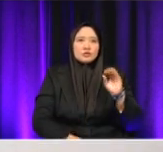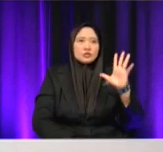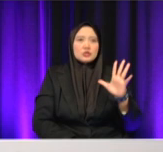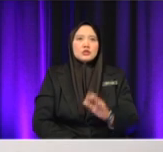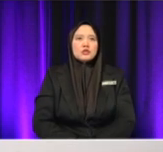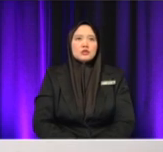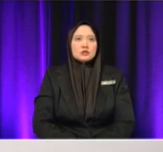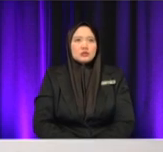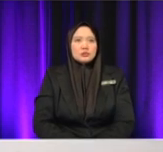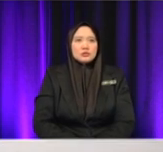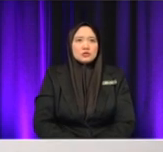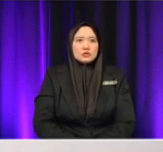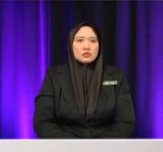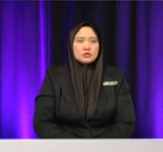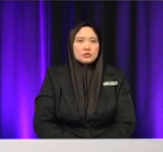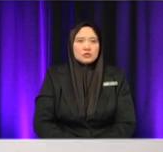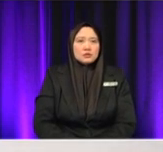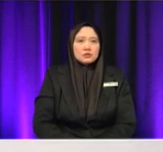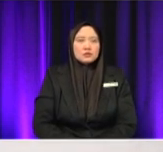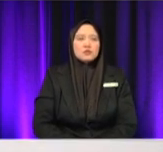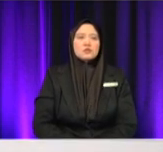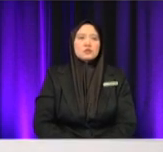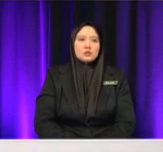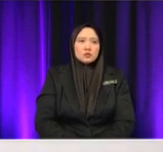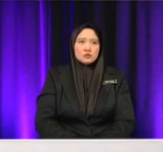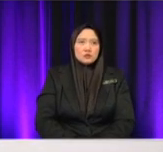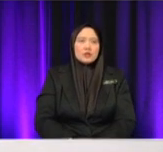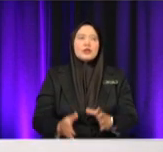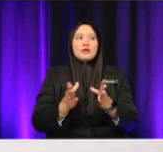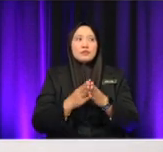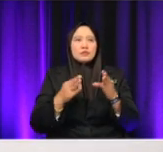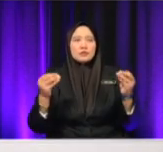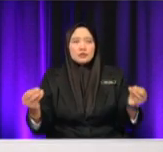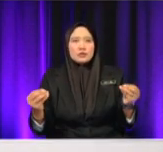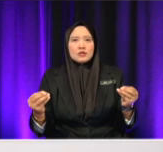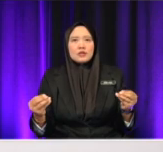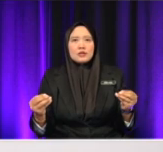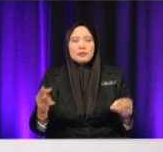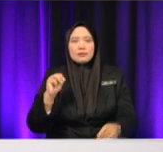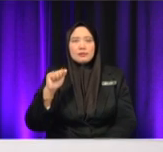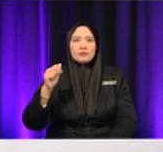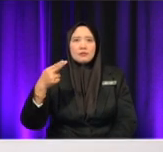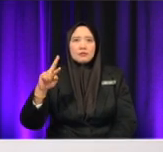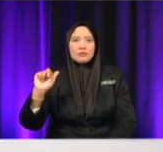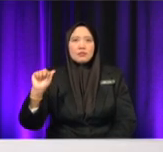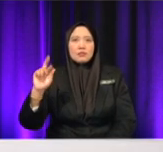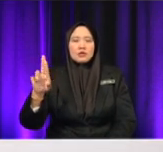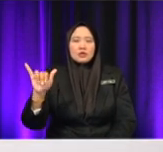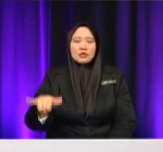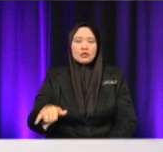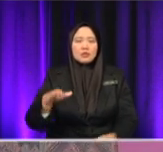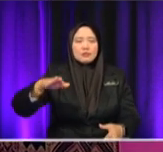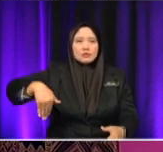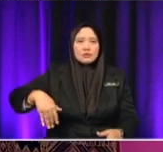lagi menyelesaikan hal yang belum dijelaskan Maha yang belum dijelaskan itulah 5